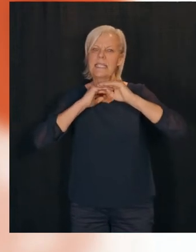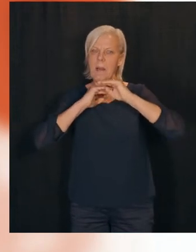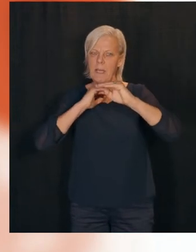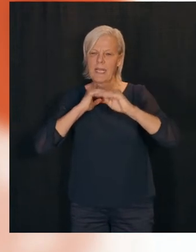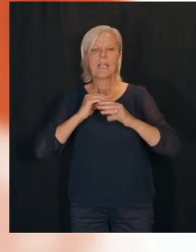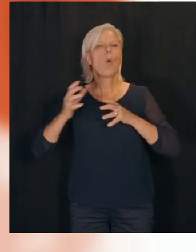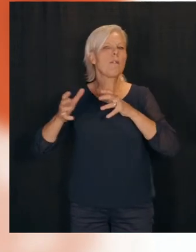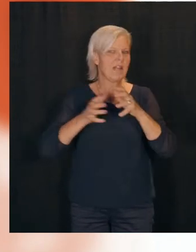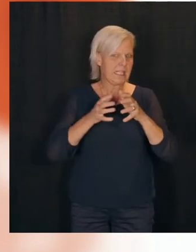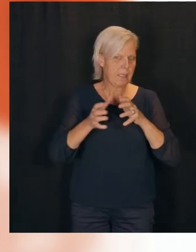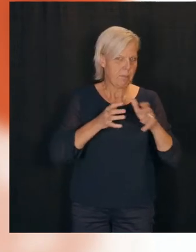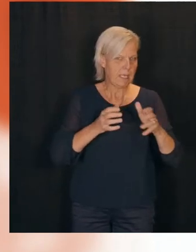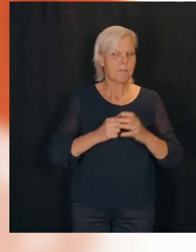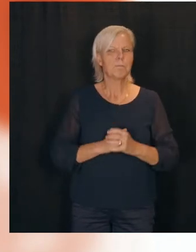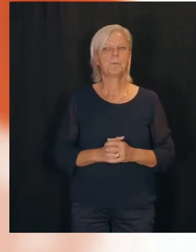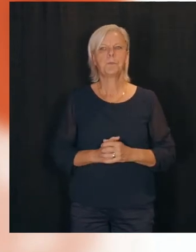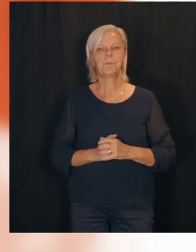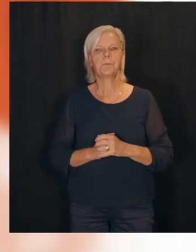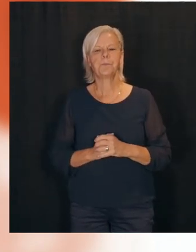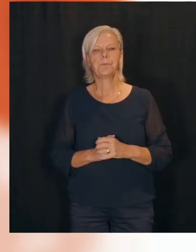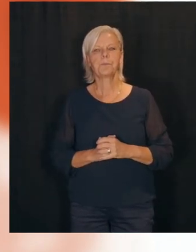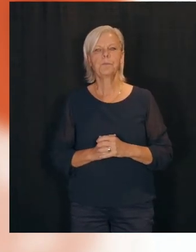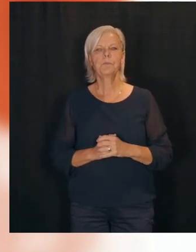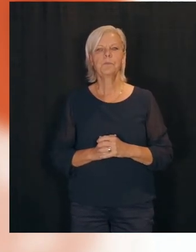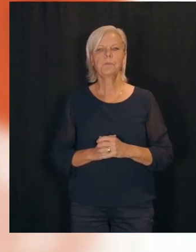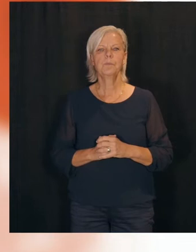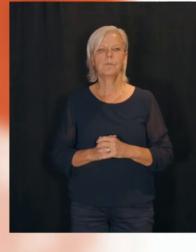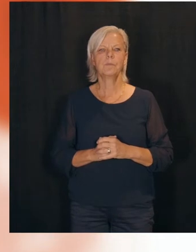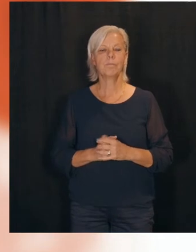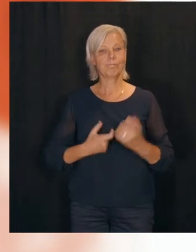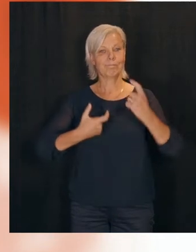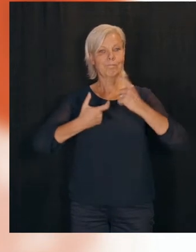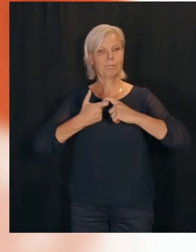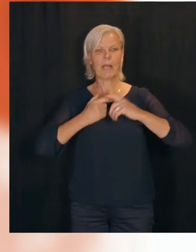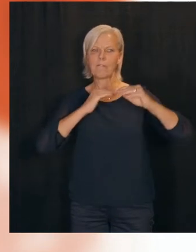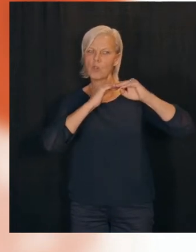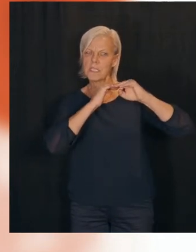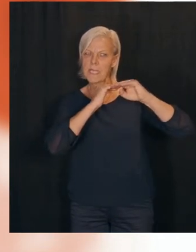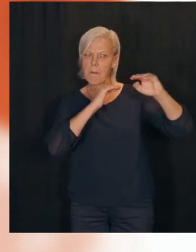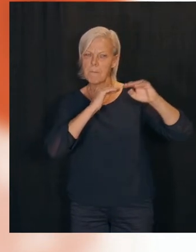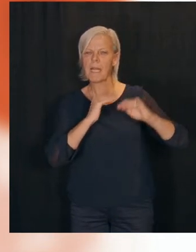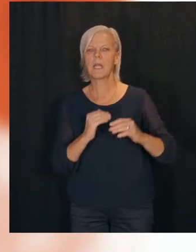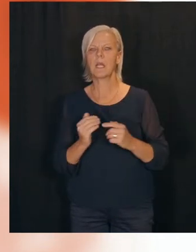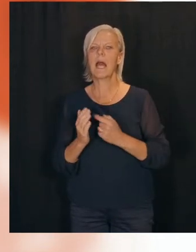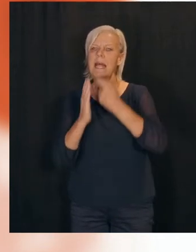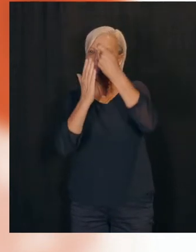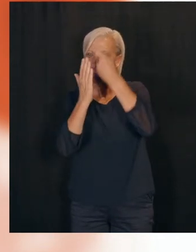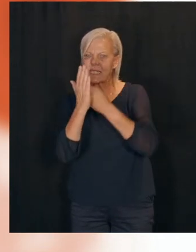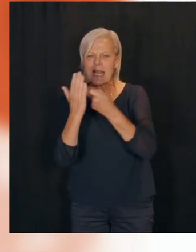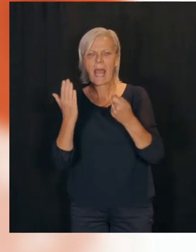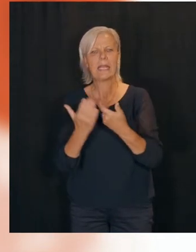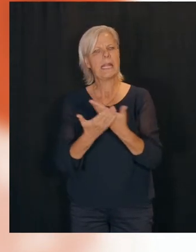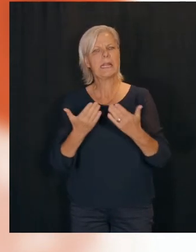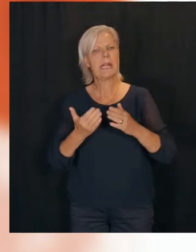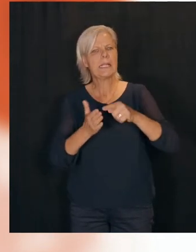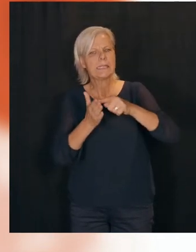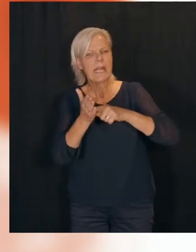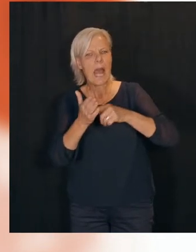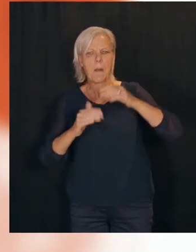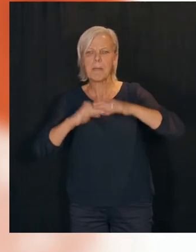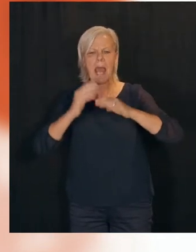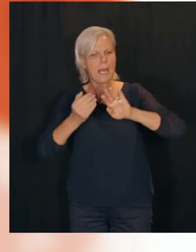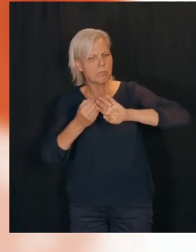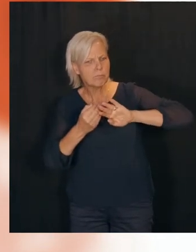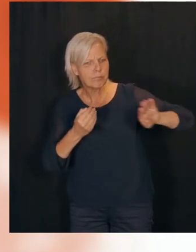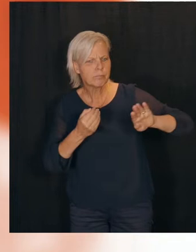flexibilitet. Att när det gäller jämlikhet och design, att inte särbehandla människor. Att inte låsa